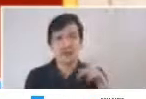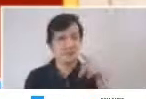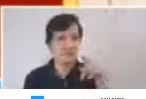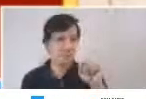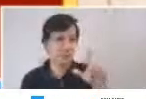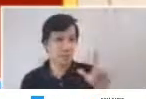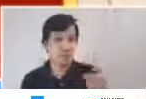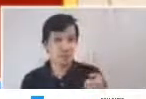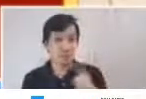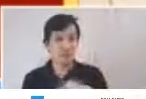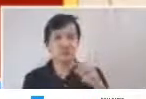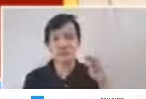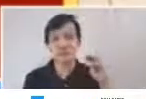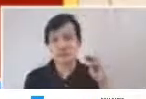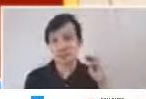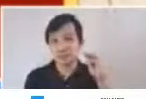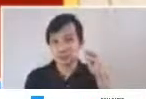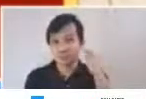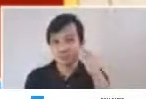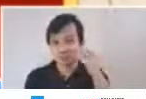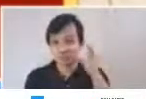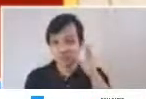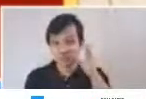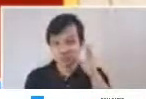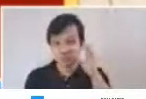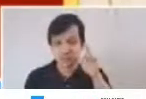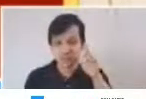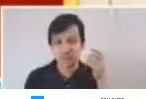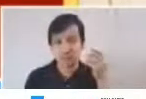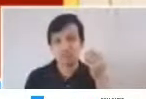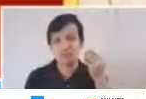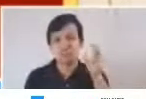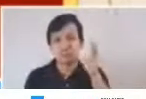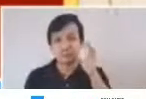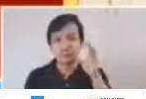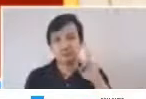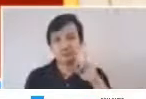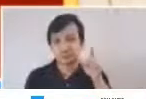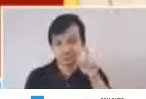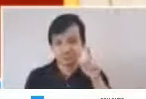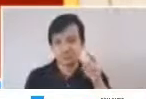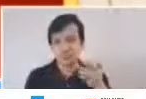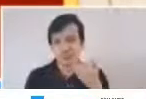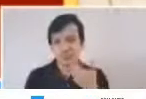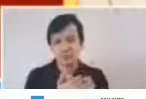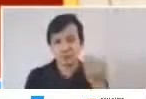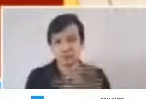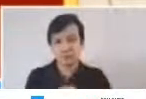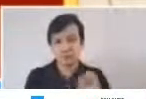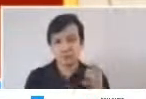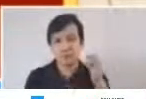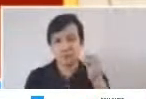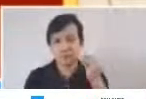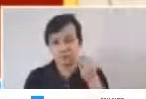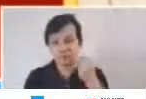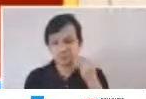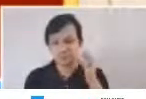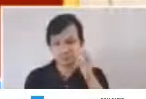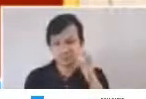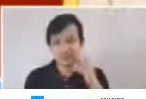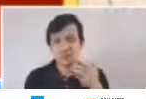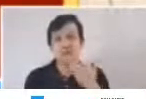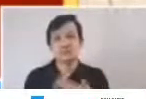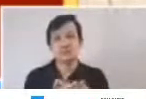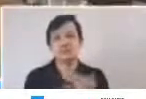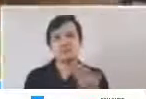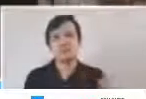ang Filipino travelers sa ating mga international flights. So, sisimula na po yung ating domestic flight bukas, no?